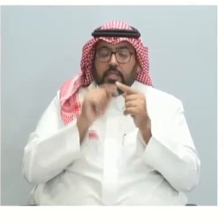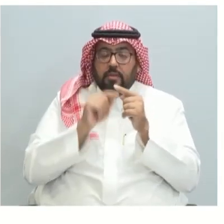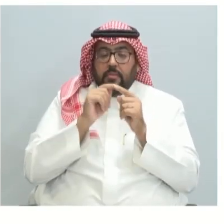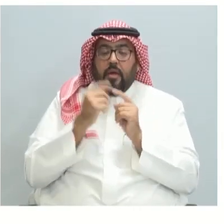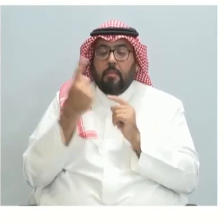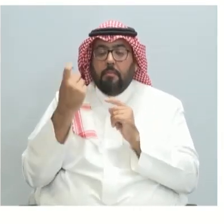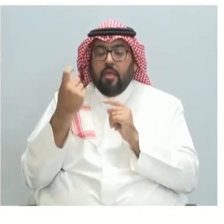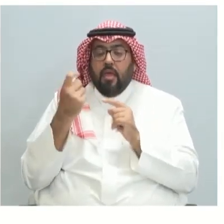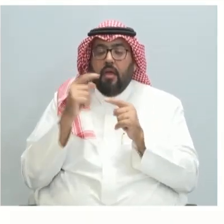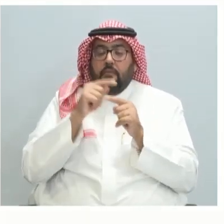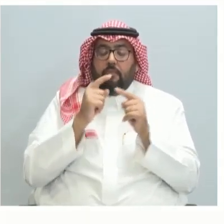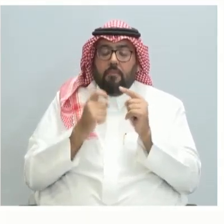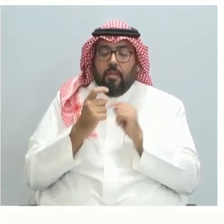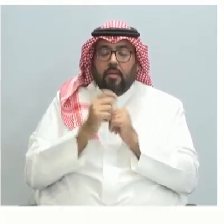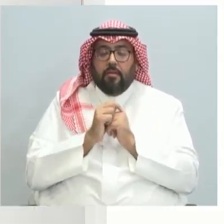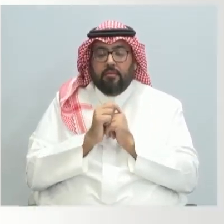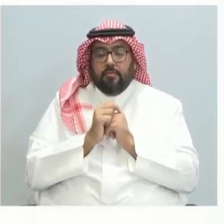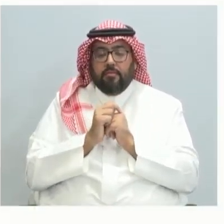في المئه